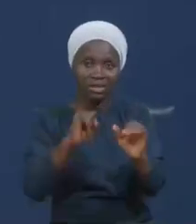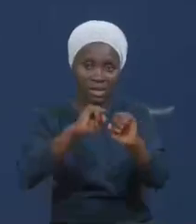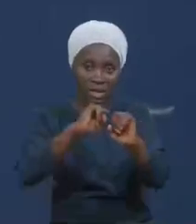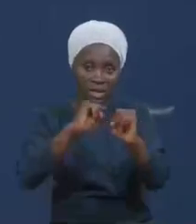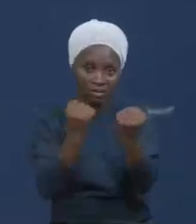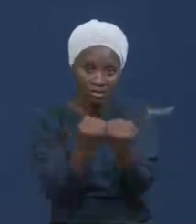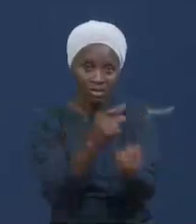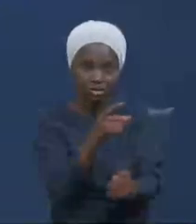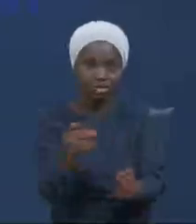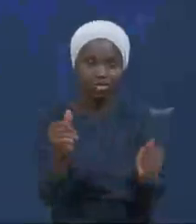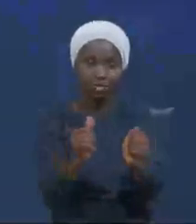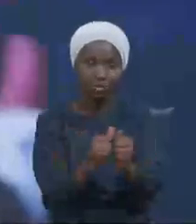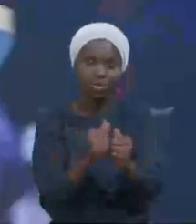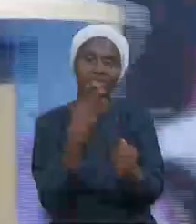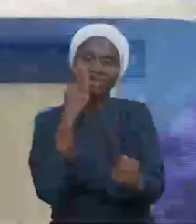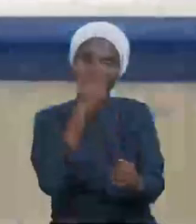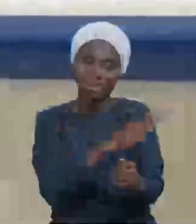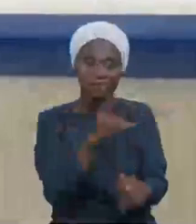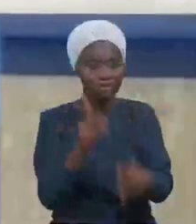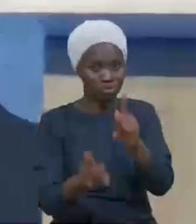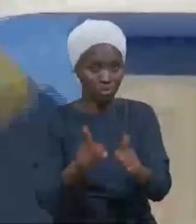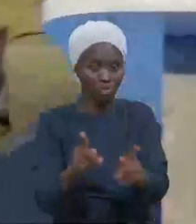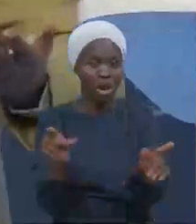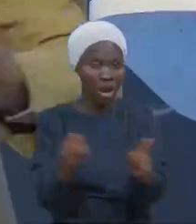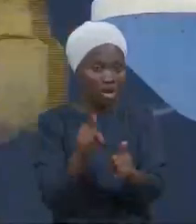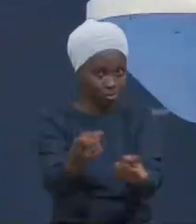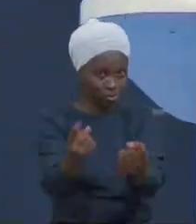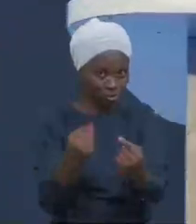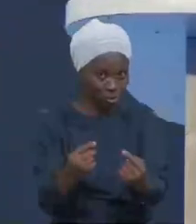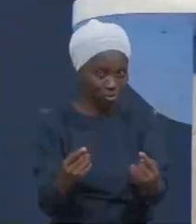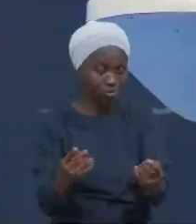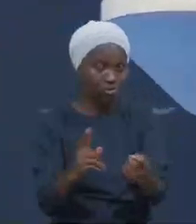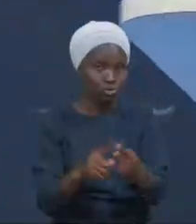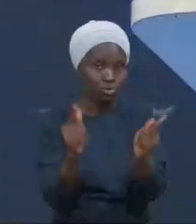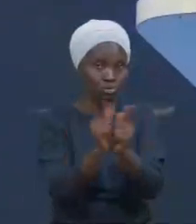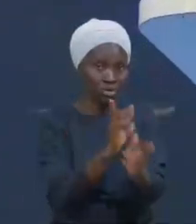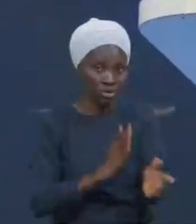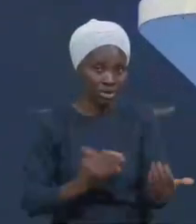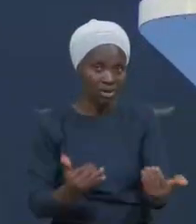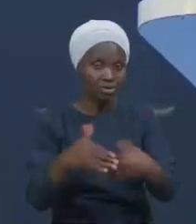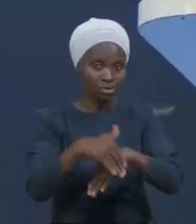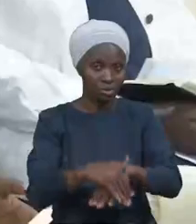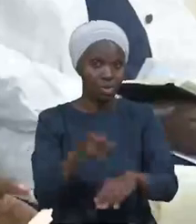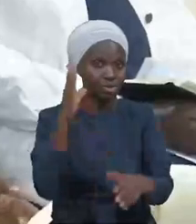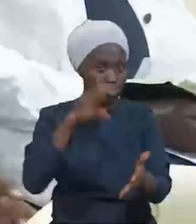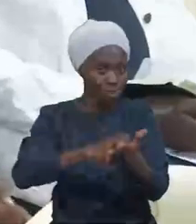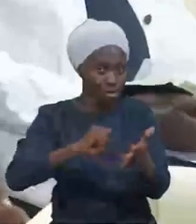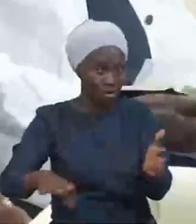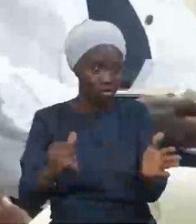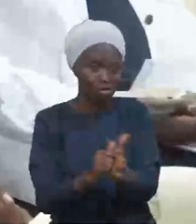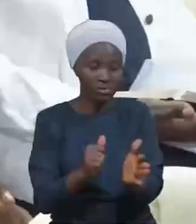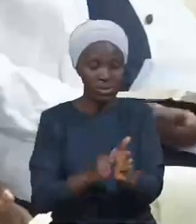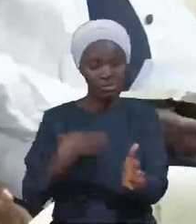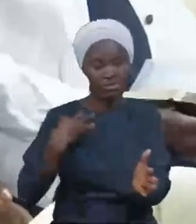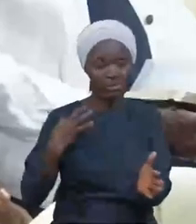à Christ ce soir, tu dois ôter ce manteau et ce badge et tu vas le jeter.